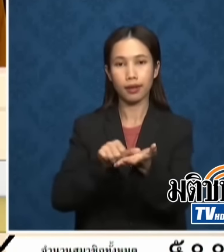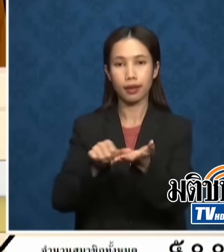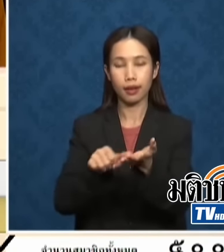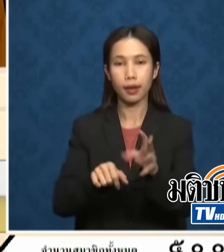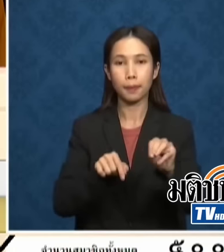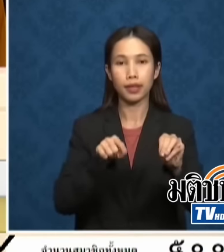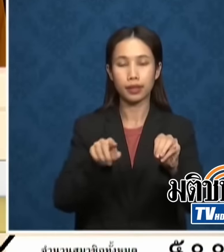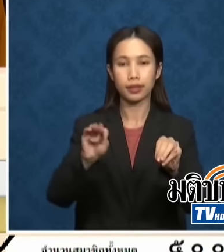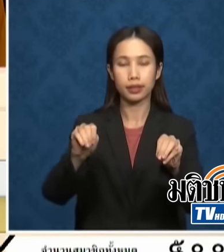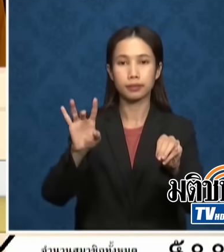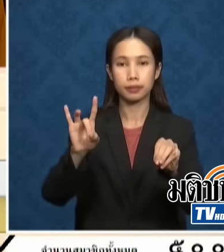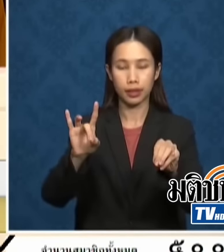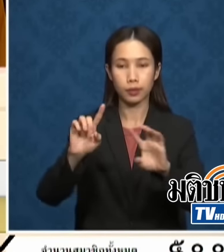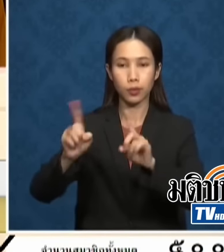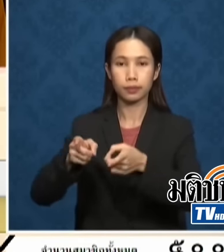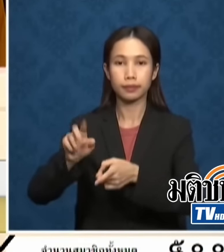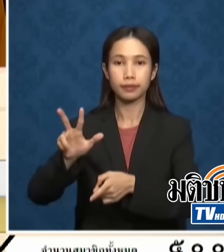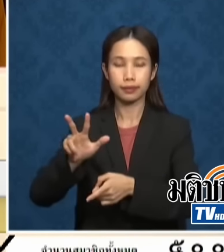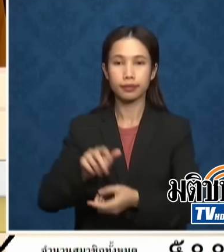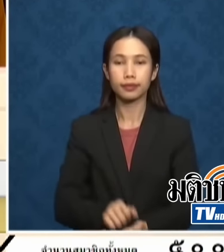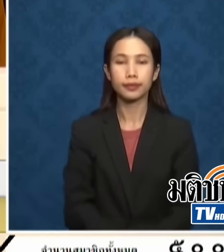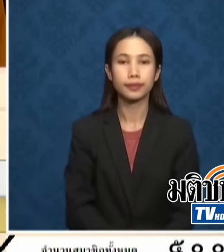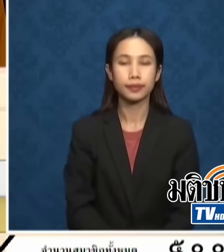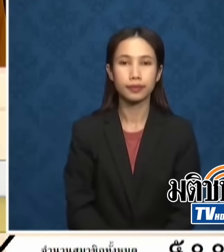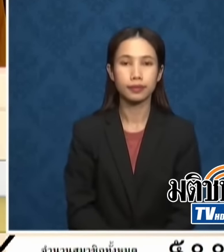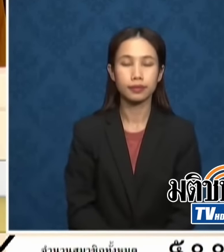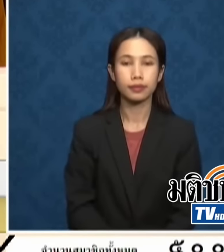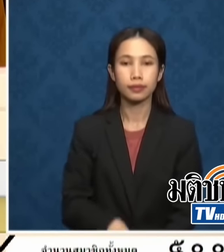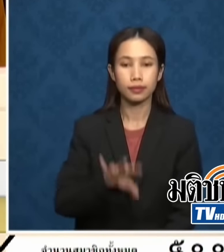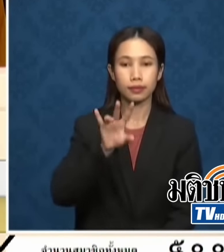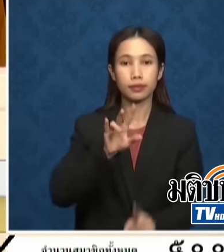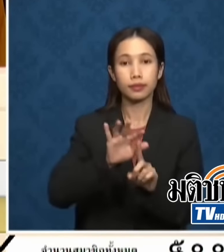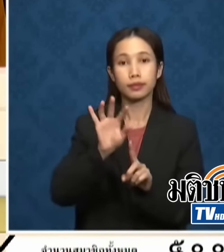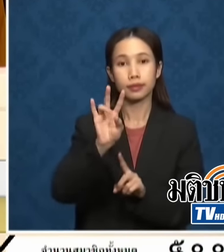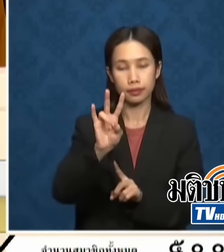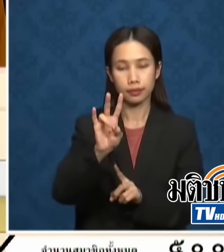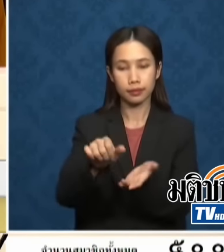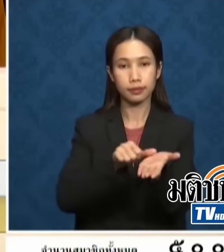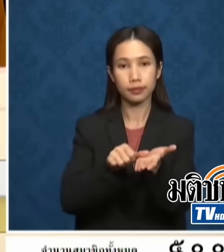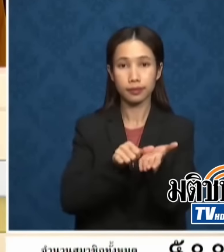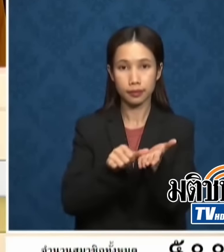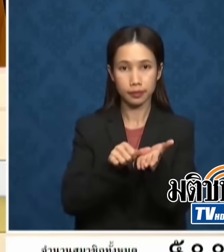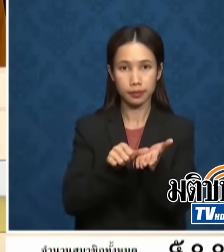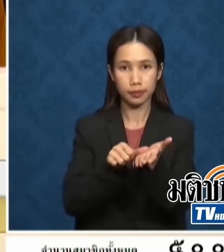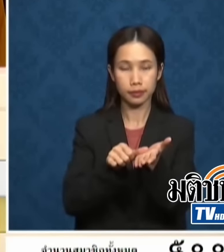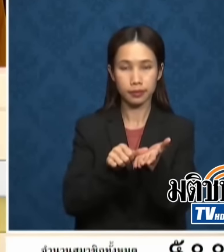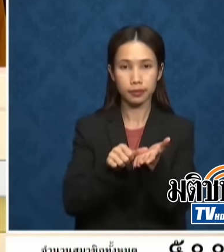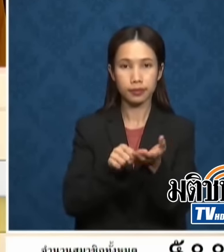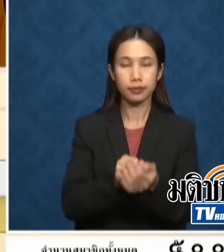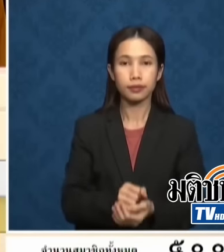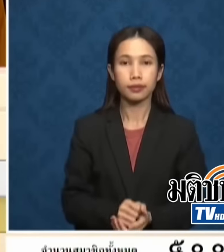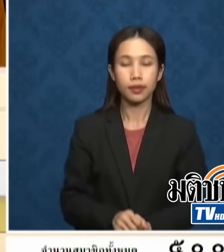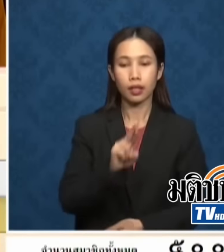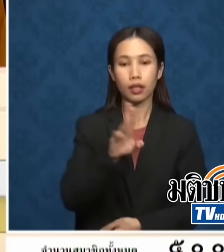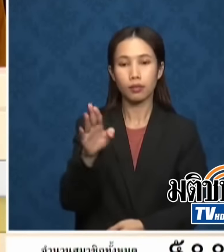รา48วรรค3 7การแก้ไขเพิ่มเติมให้สามารถใช้